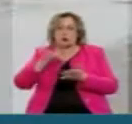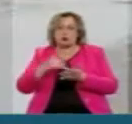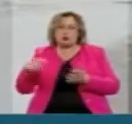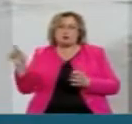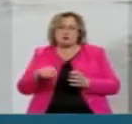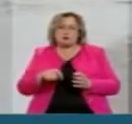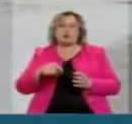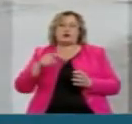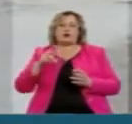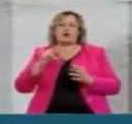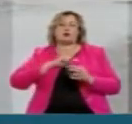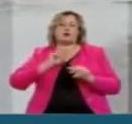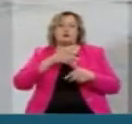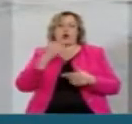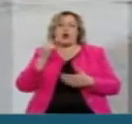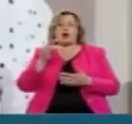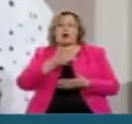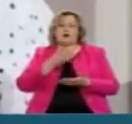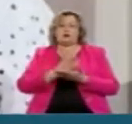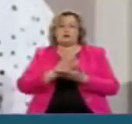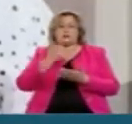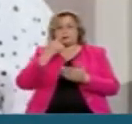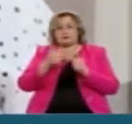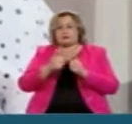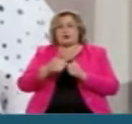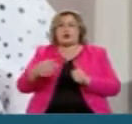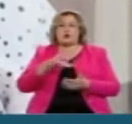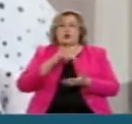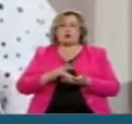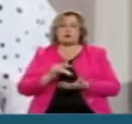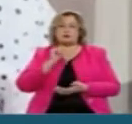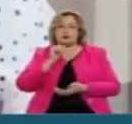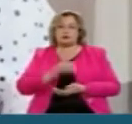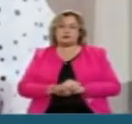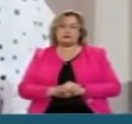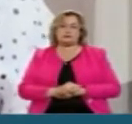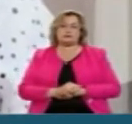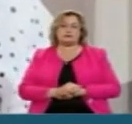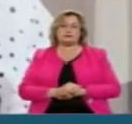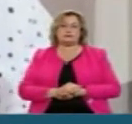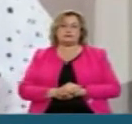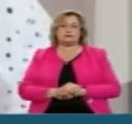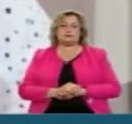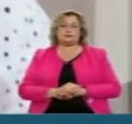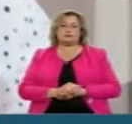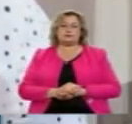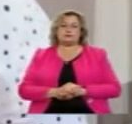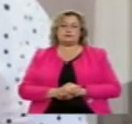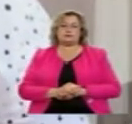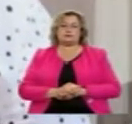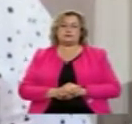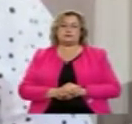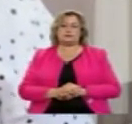туындамайды. Әрі аудан облыс орталығына жақын орналасқан. Қоныс аударушылар бойынша бізде жоспар бойынша 5 отбасы 20